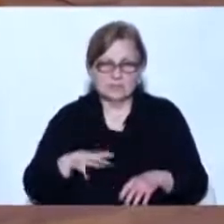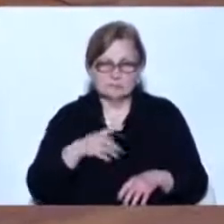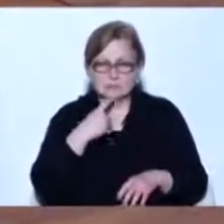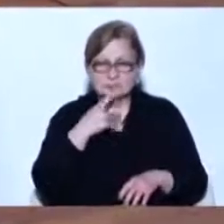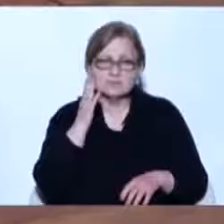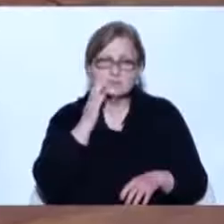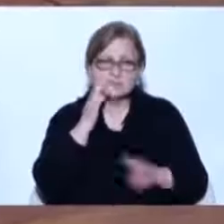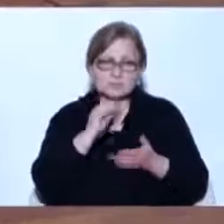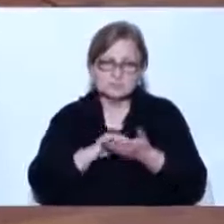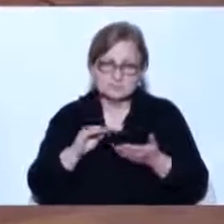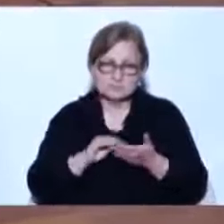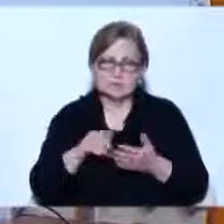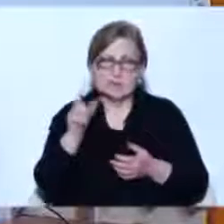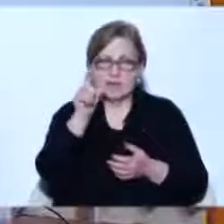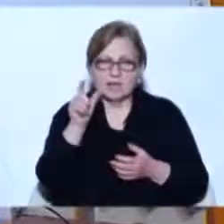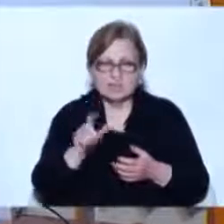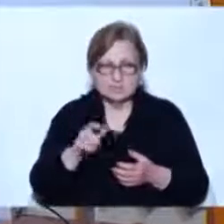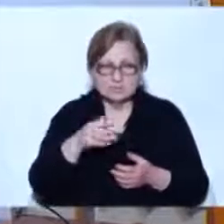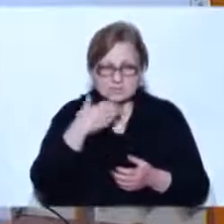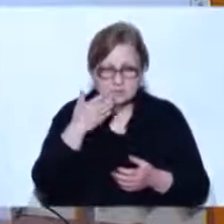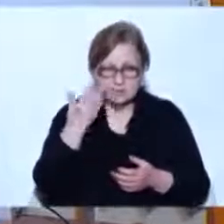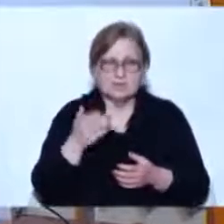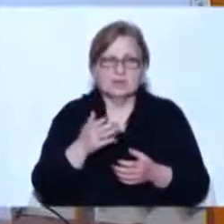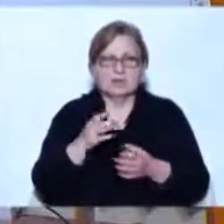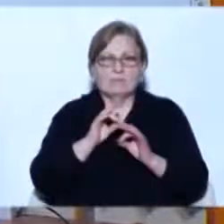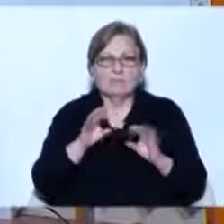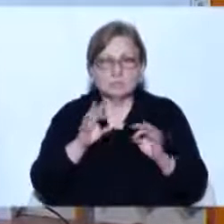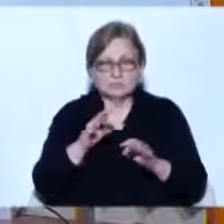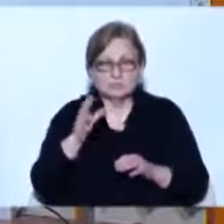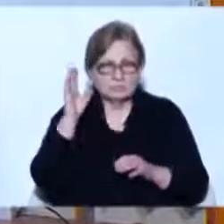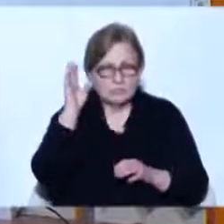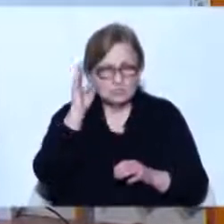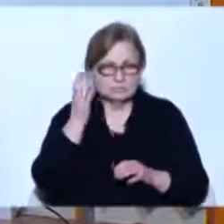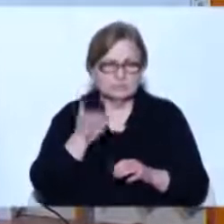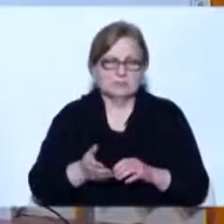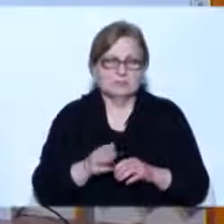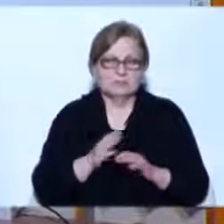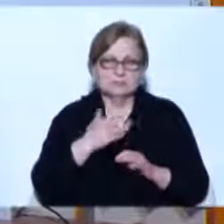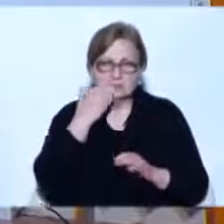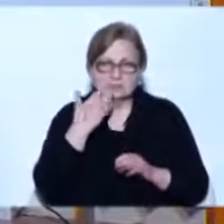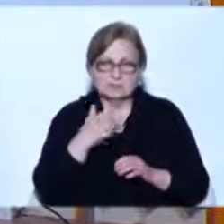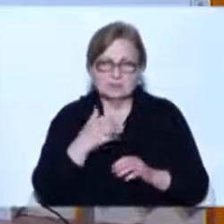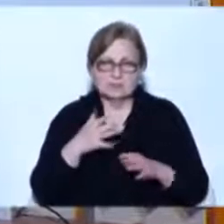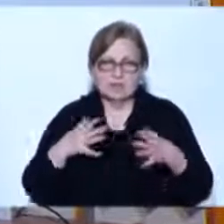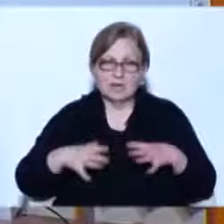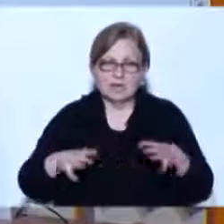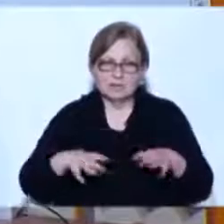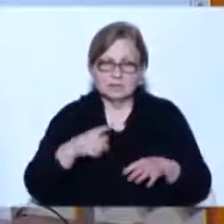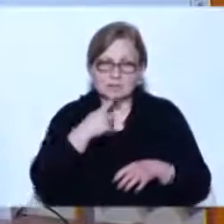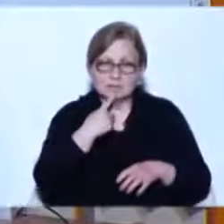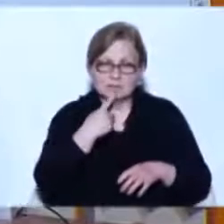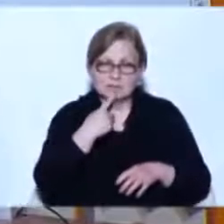ენაზე. ლექსების კითხვით, მოთხრობების კითხვითა და მოსმენით. ქართული ენა